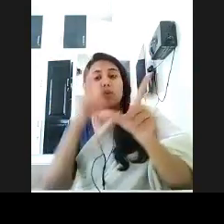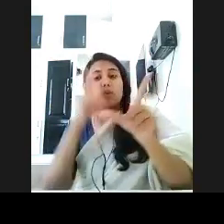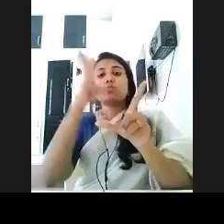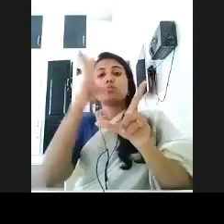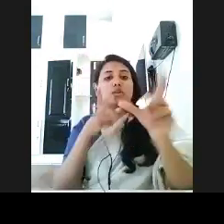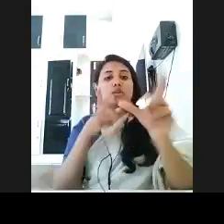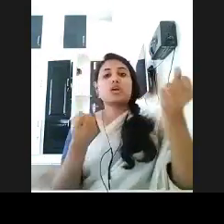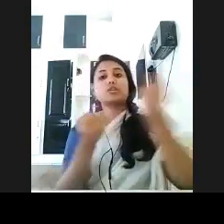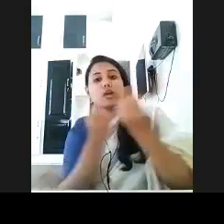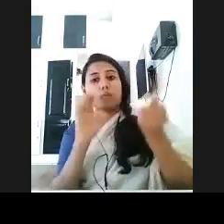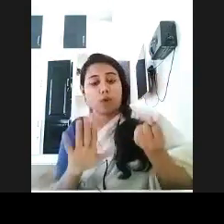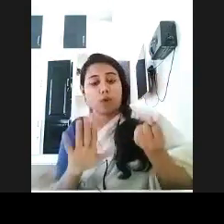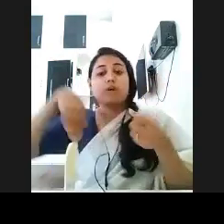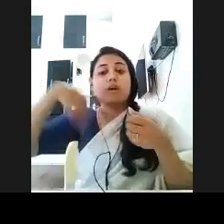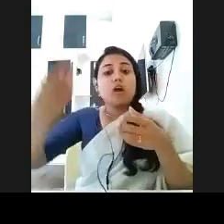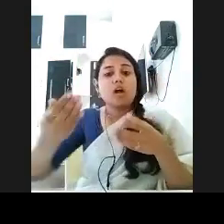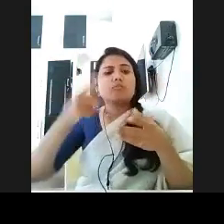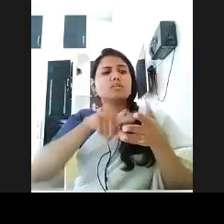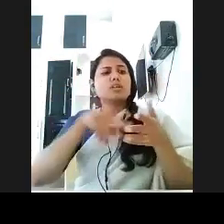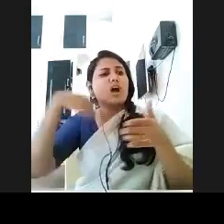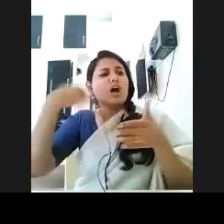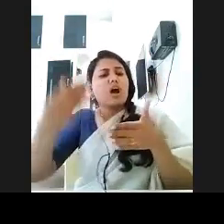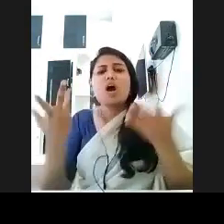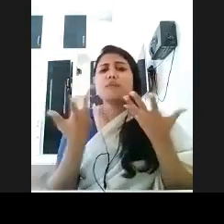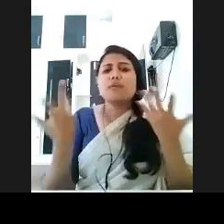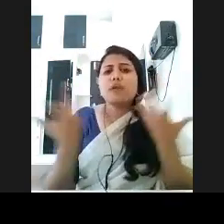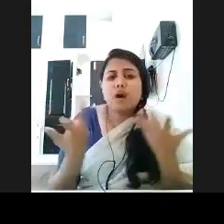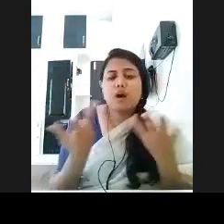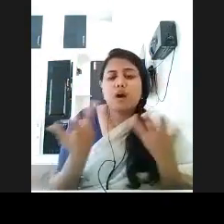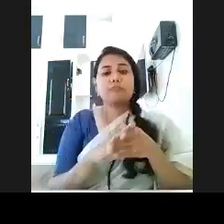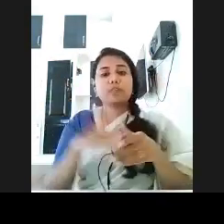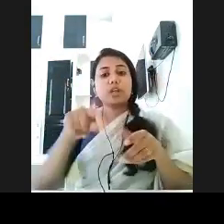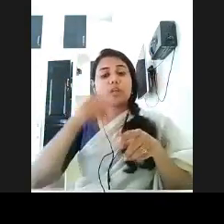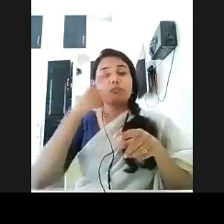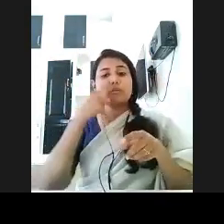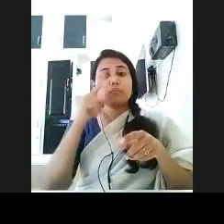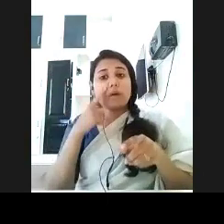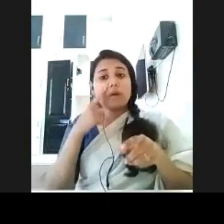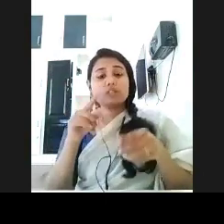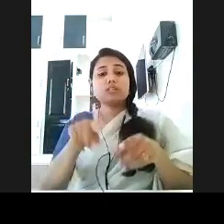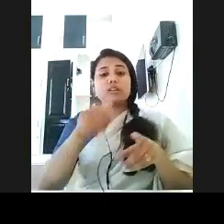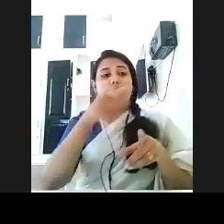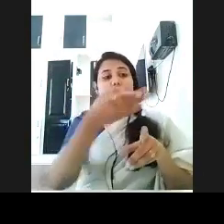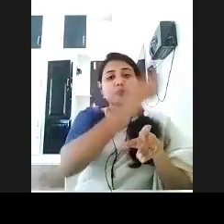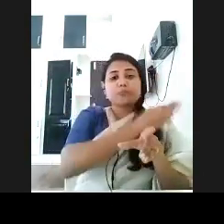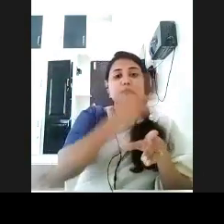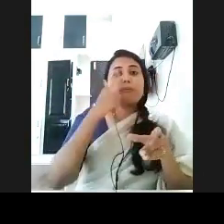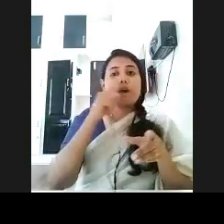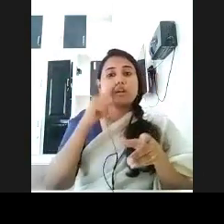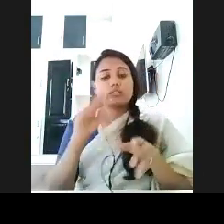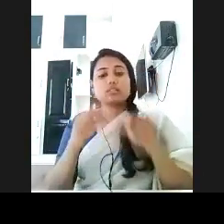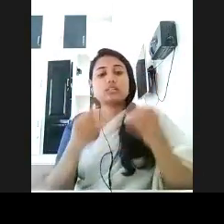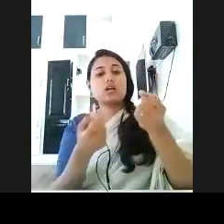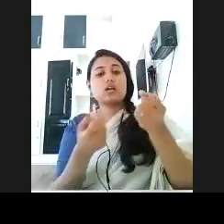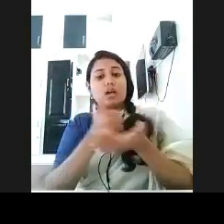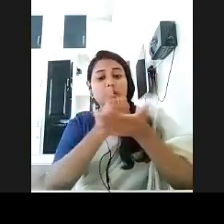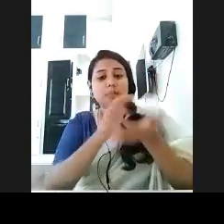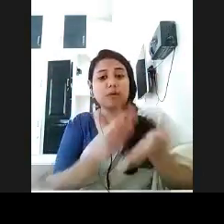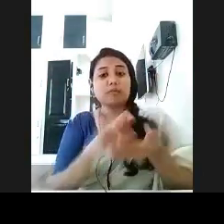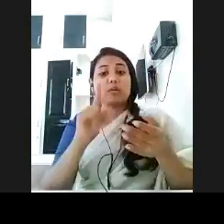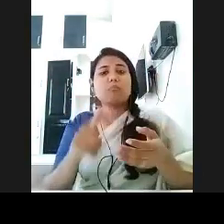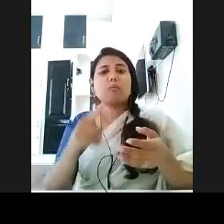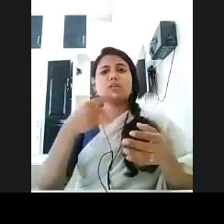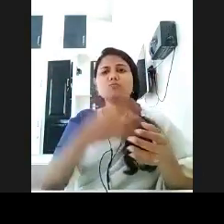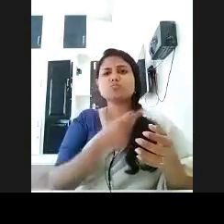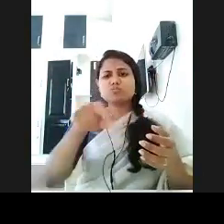ഹൗ ആർ വി ഗോയിങ് ടു സസ്റ്റെയിൻ ഇറ്റ്? ഇപ്പോഴത്തെ ഒരു എൻതൂസിയാസമിലെ എല്ലാ പേരൻസും റിസ്ഡിപ്ലാമിന്റെ പ്രിസ്ക്രിപ്ഷൻ മേടിച്ചിങ്ങനെ പോകുന്നുണ്ട്. ബട്ട് ഐ ആം സ്കെയർഡ് ദാറ്റ്